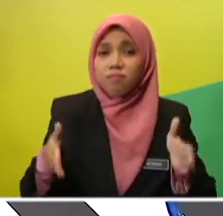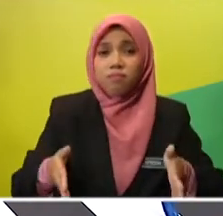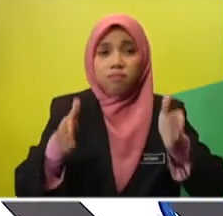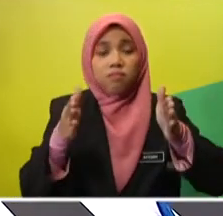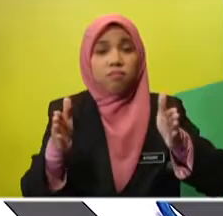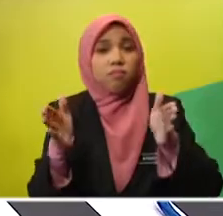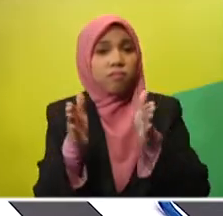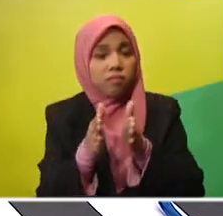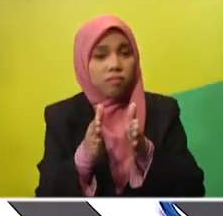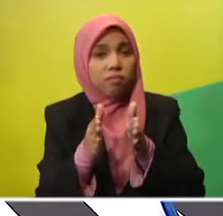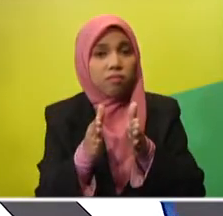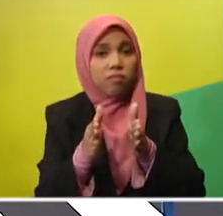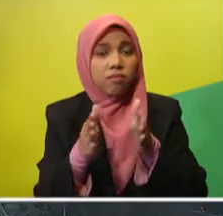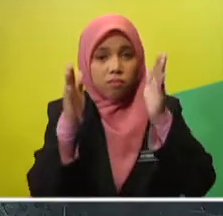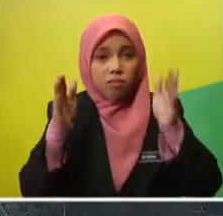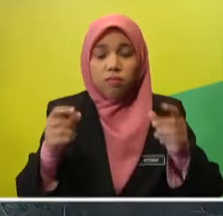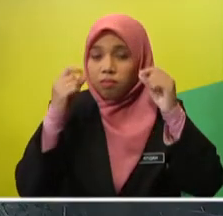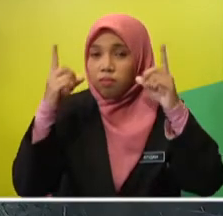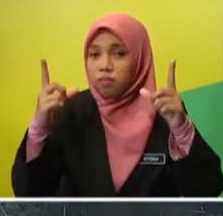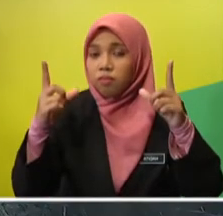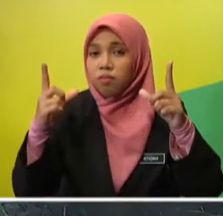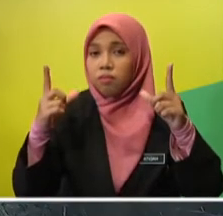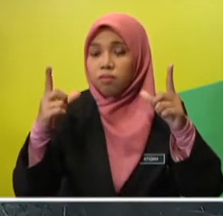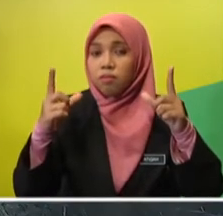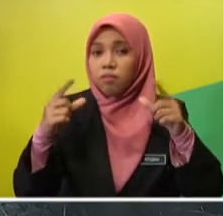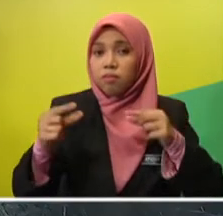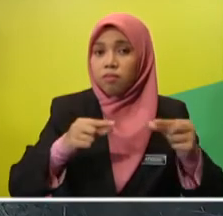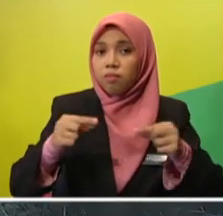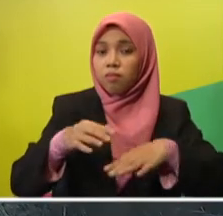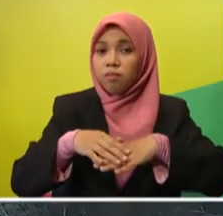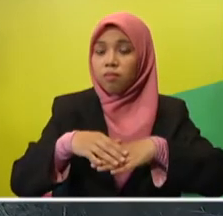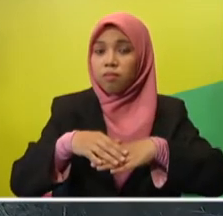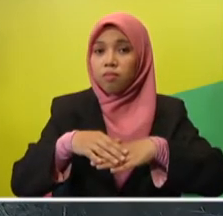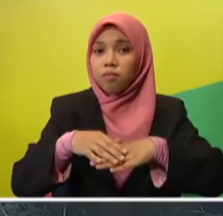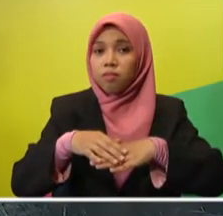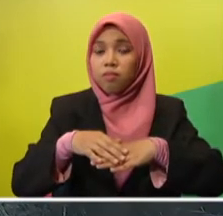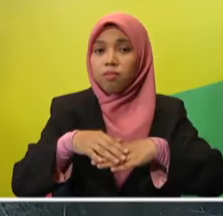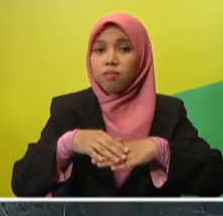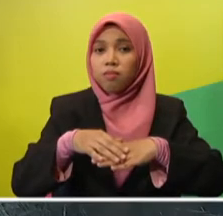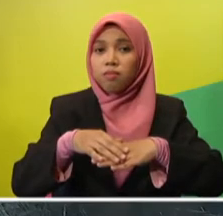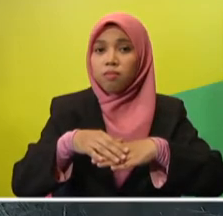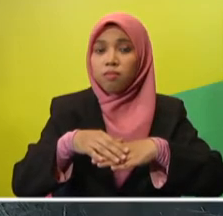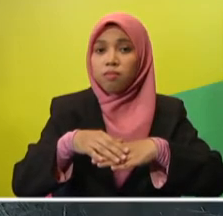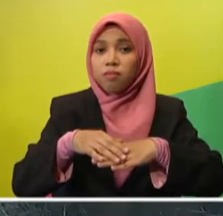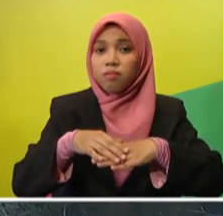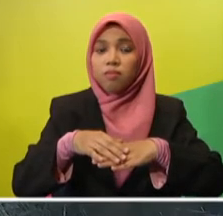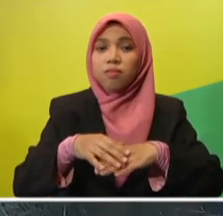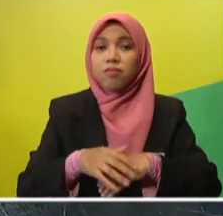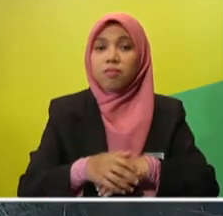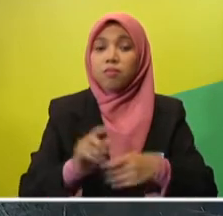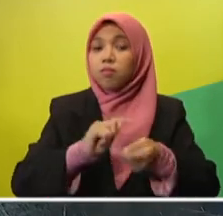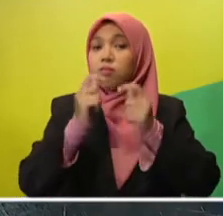celik akan gerakkan tangannya. Kemudian klien akan tarik tangan ke belakang dan sebelah lagi tangan akan pegang bahu pemandu